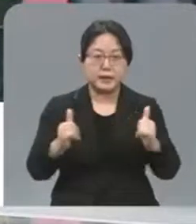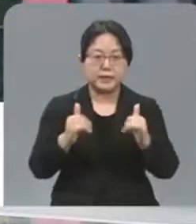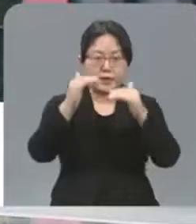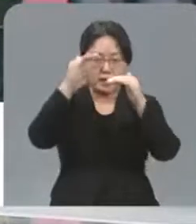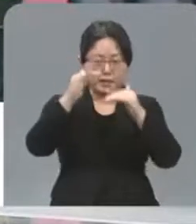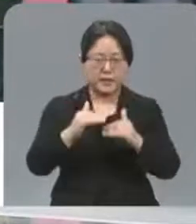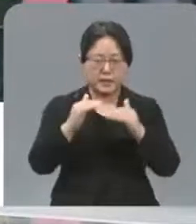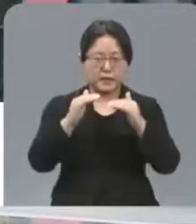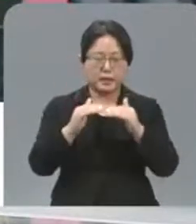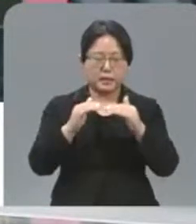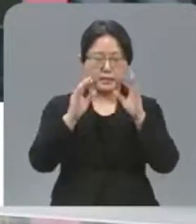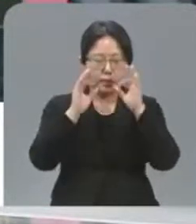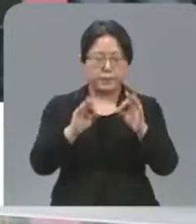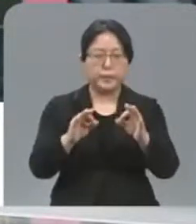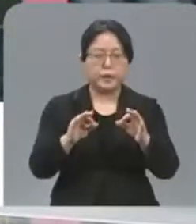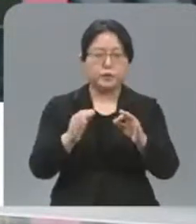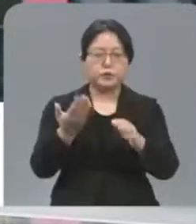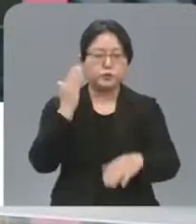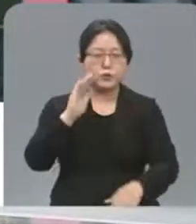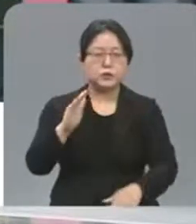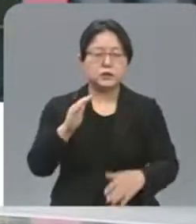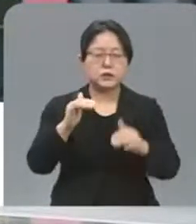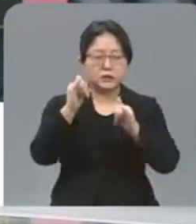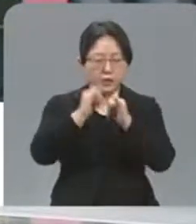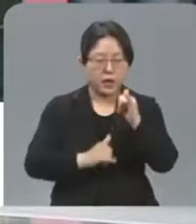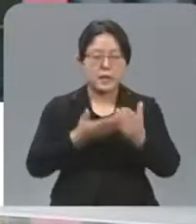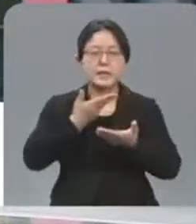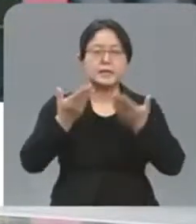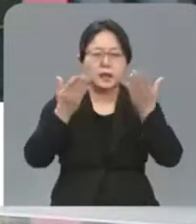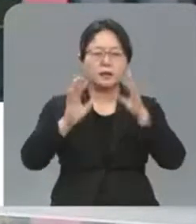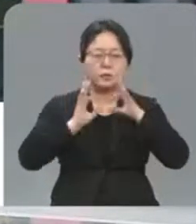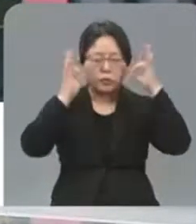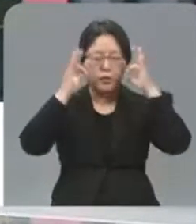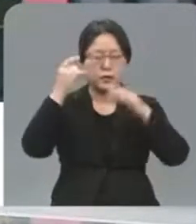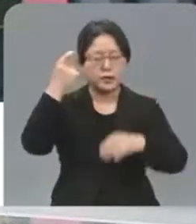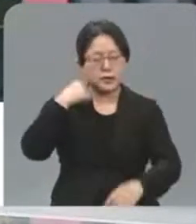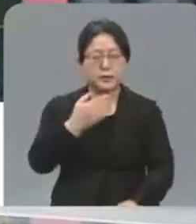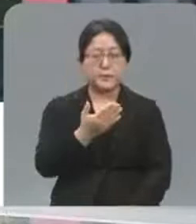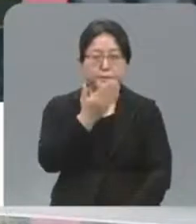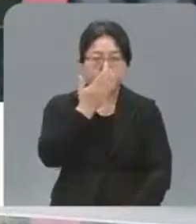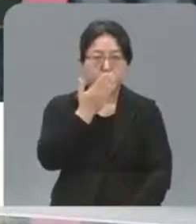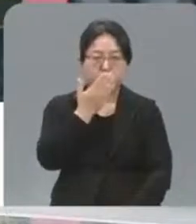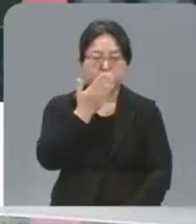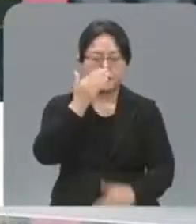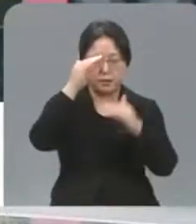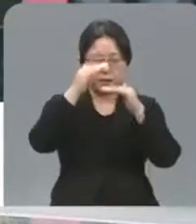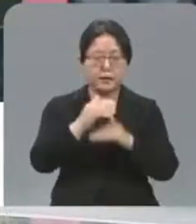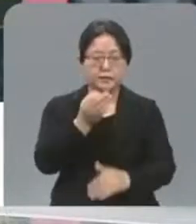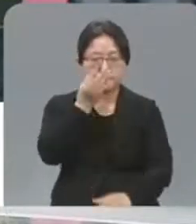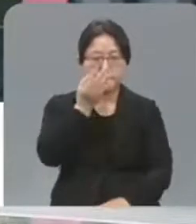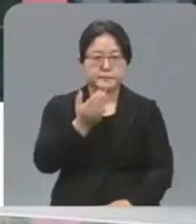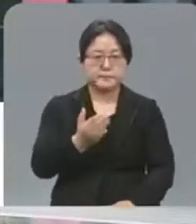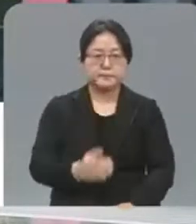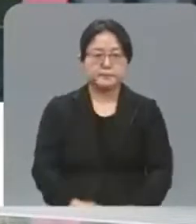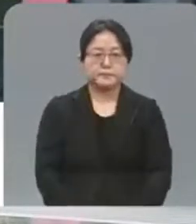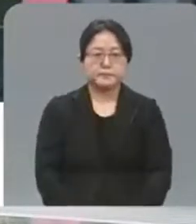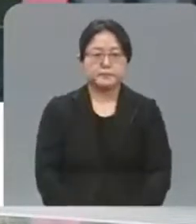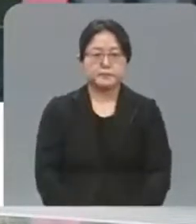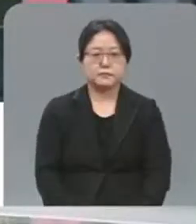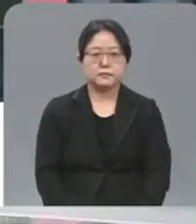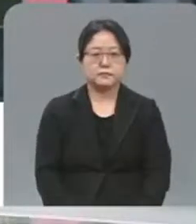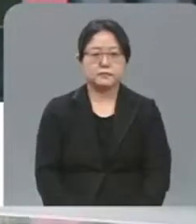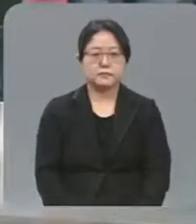따라가다 보면 우리 근현대사의 희생과 노력을 마주하게 됩니다 자세한 내용 김혜린 기자가 전해 드립니다